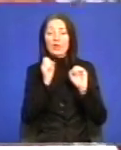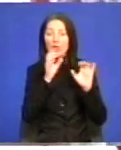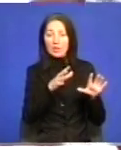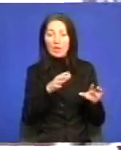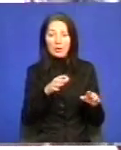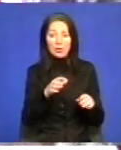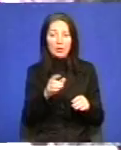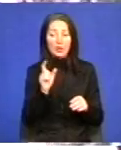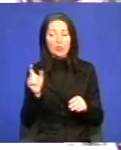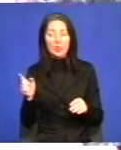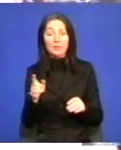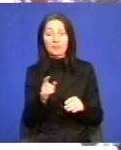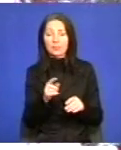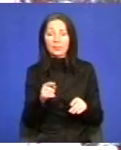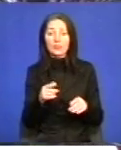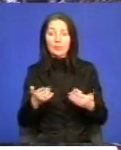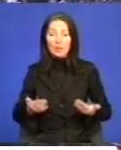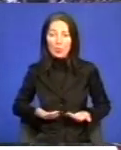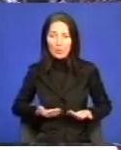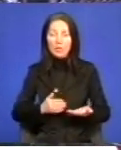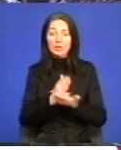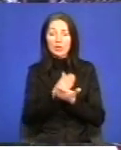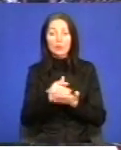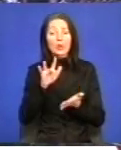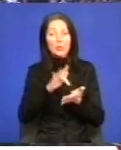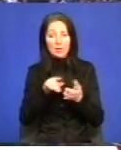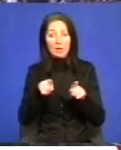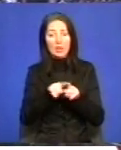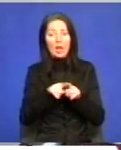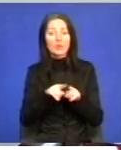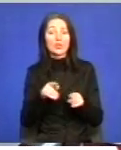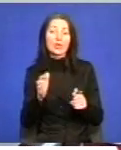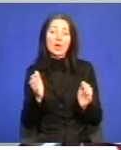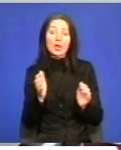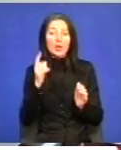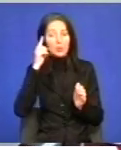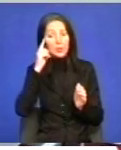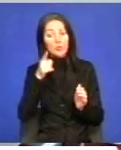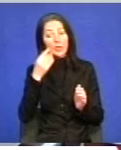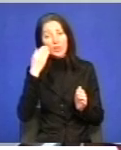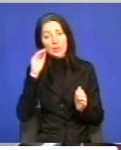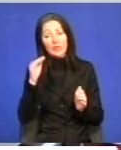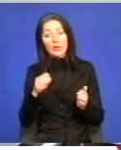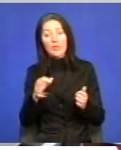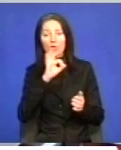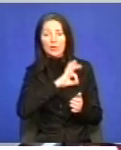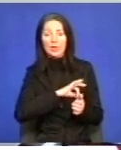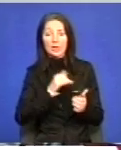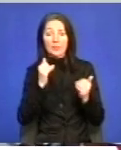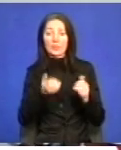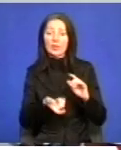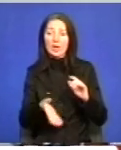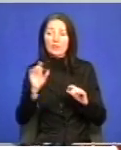сміття. Комунальні служби міста також дбають про їх ефективне використання. Як правило, зараз всі переходять в зв'язку з економією